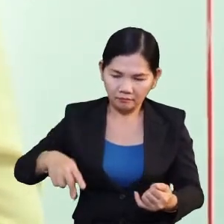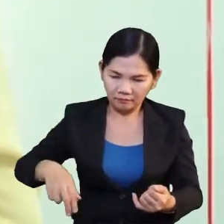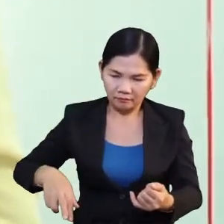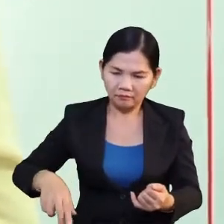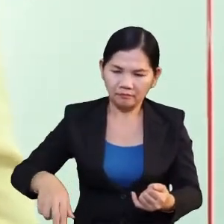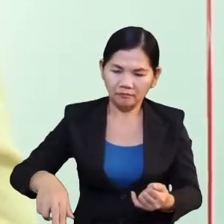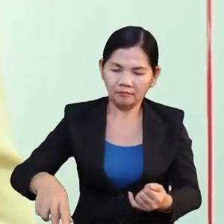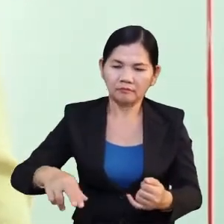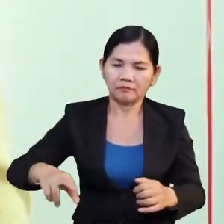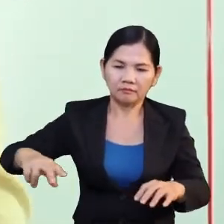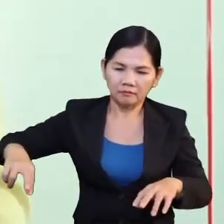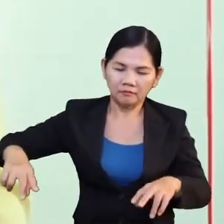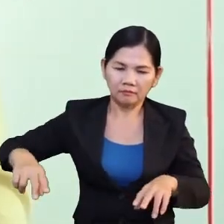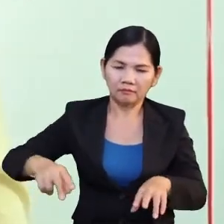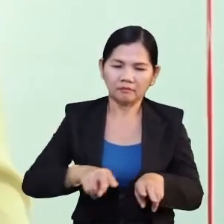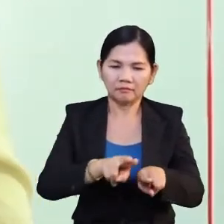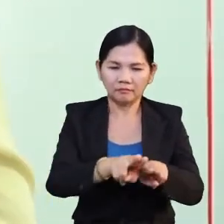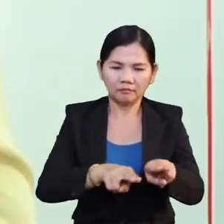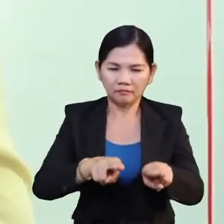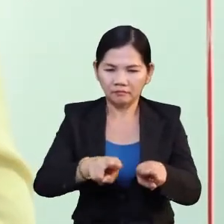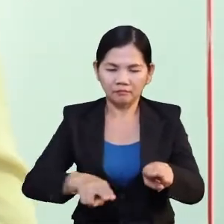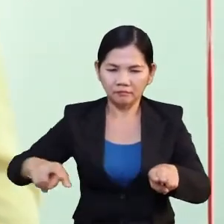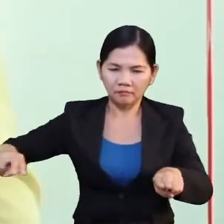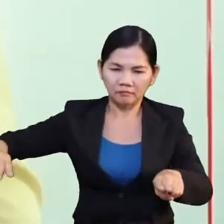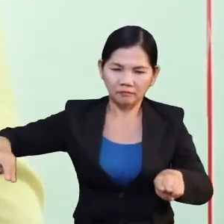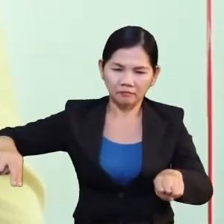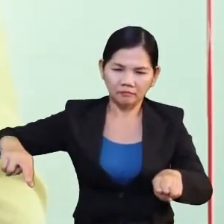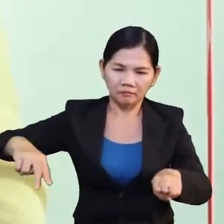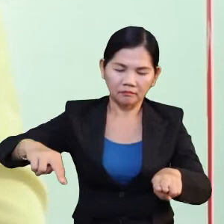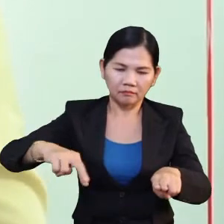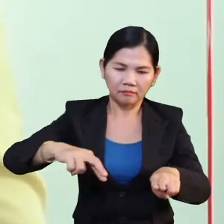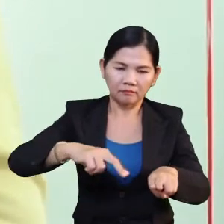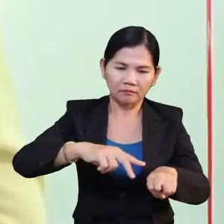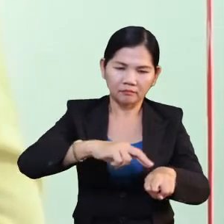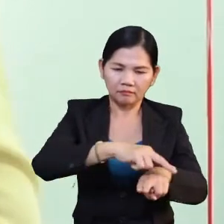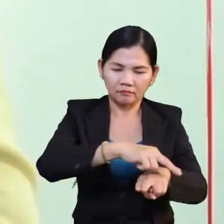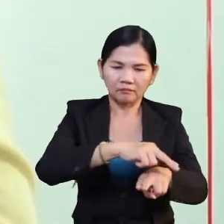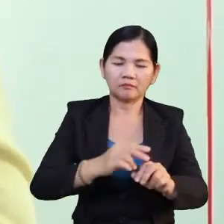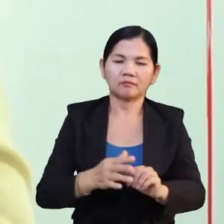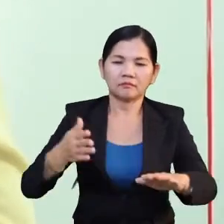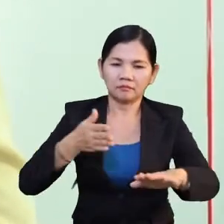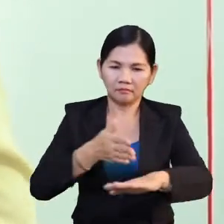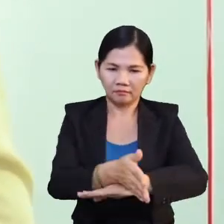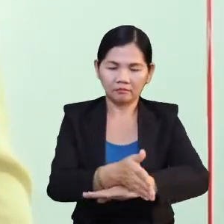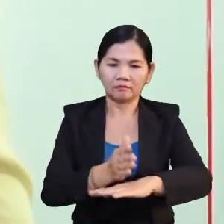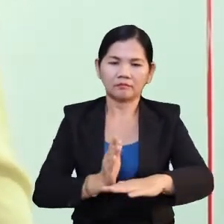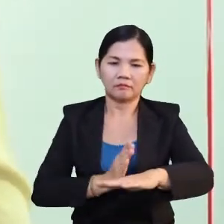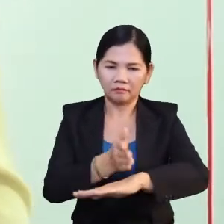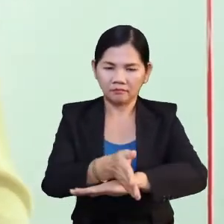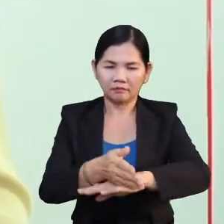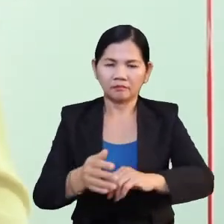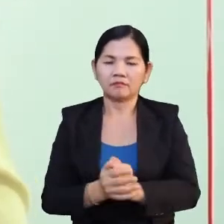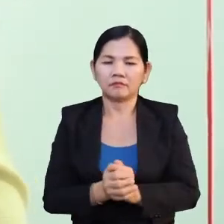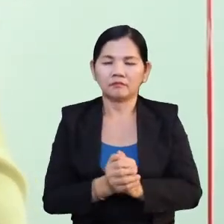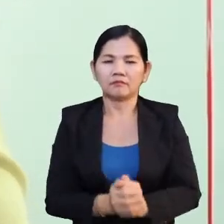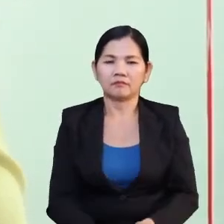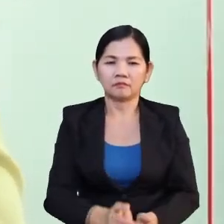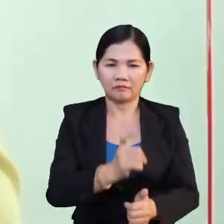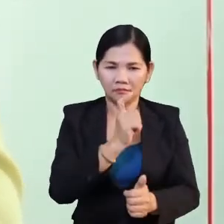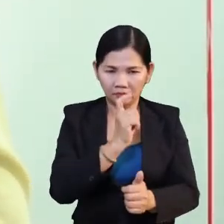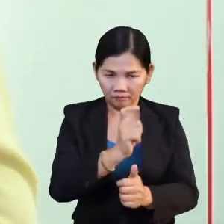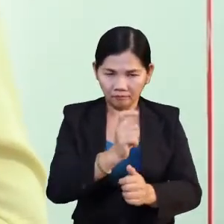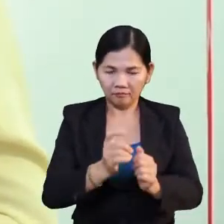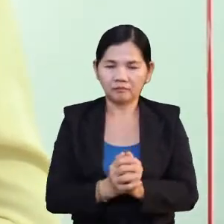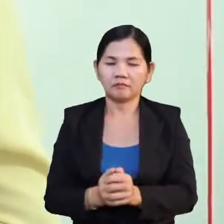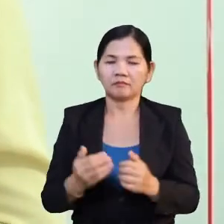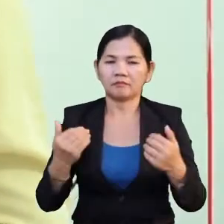កំពុងតែឆ្លងផ្លូវចាអញ្ចឹងថ្ងៃនេះគឺអ្នកគ្រូចារៀនមេរៀនបន្តគឺចំណុចខ